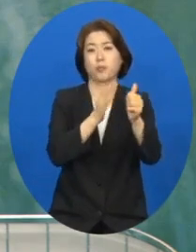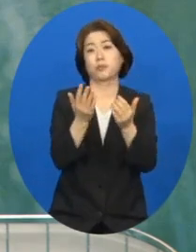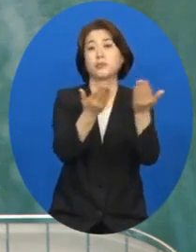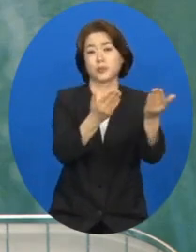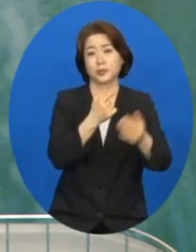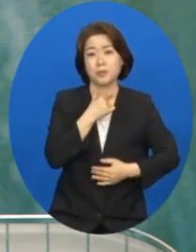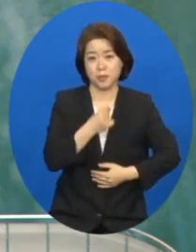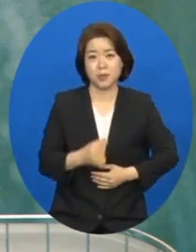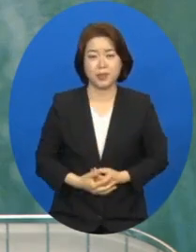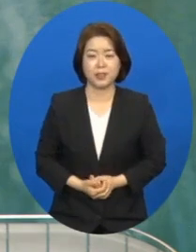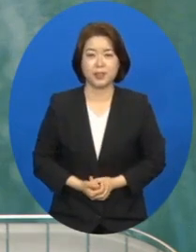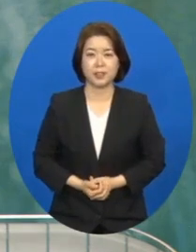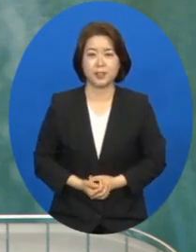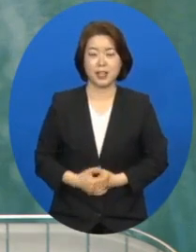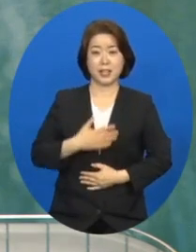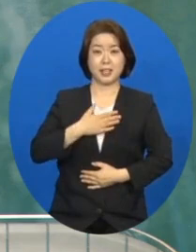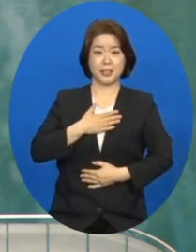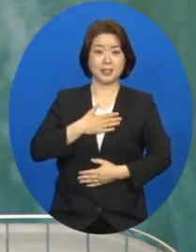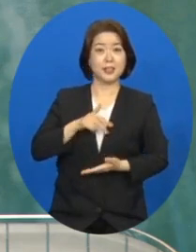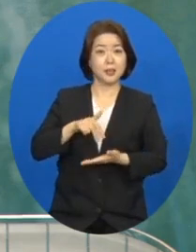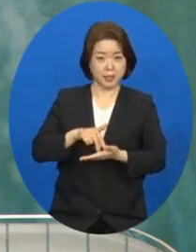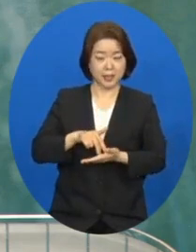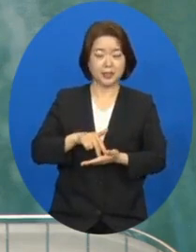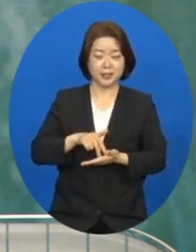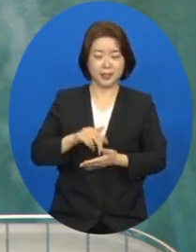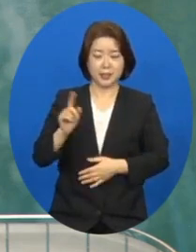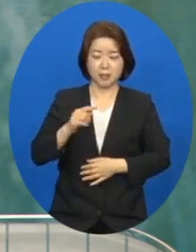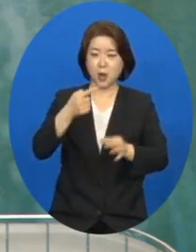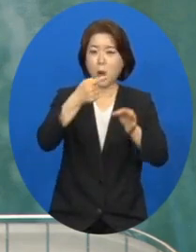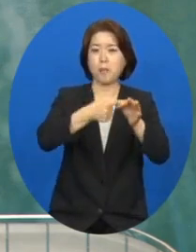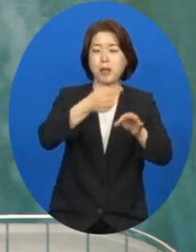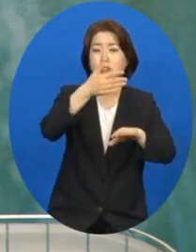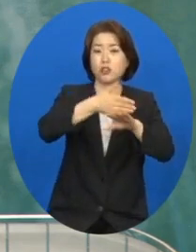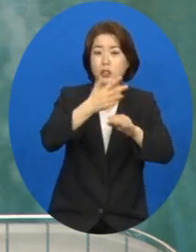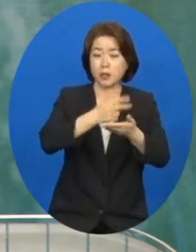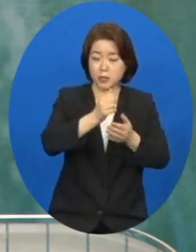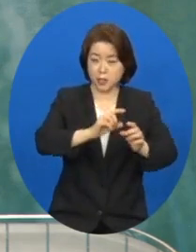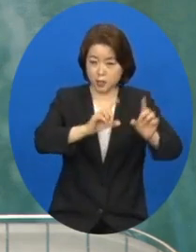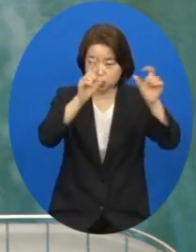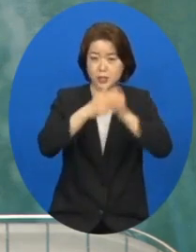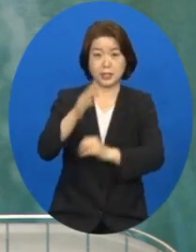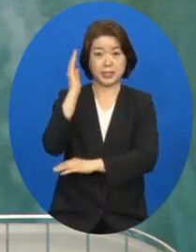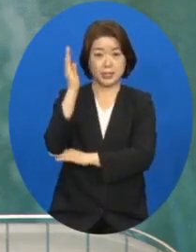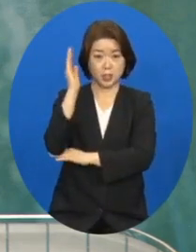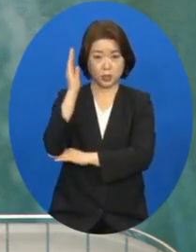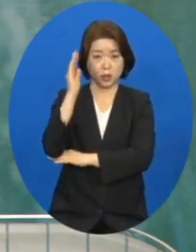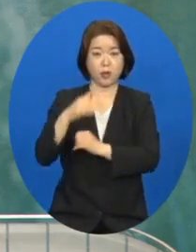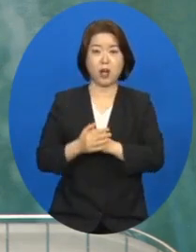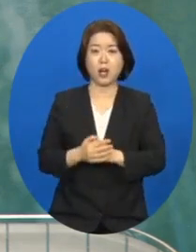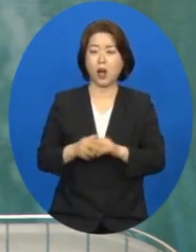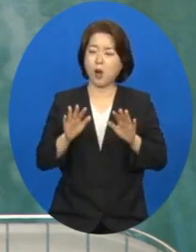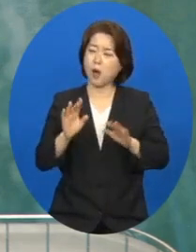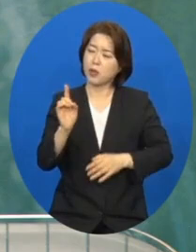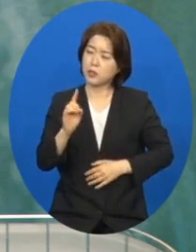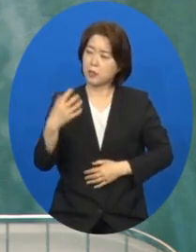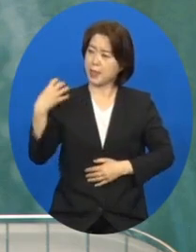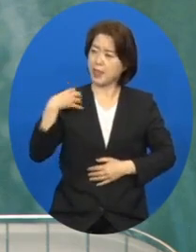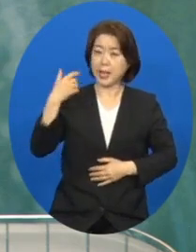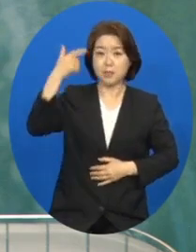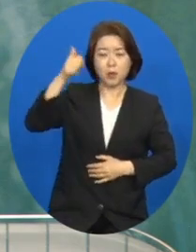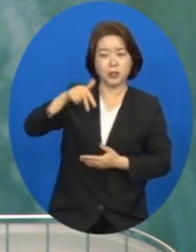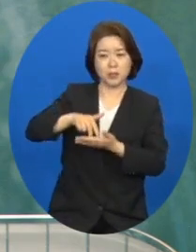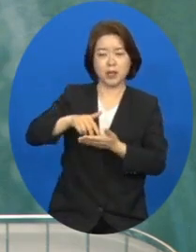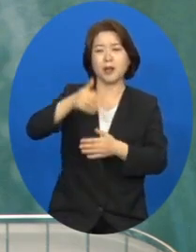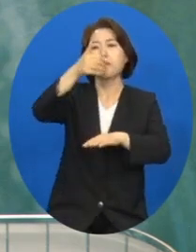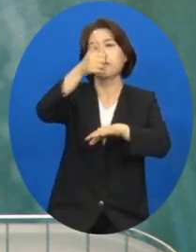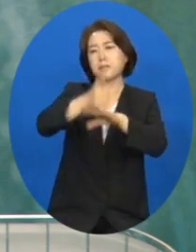것입니다. 저에게 있어서는 아마 맥주 감사주의 설교가 아마 어쩌면 담임 목사로서는 마지막 설교가